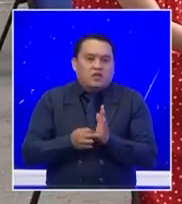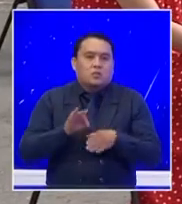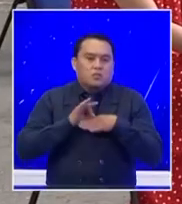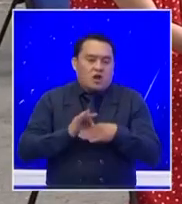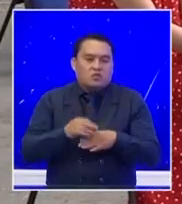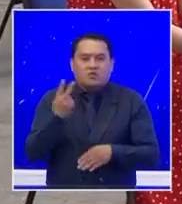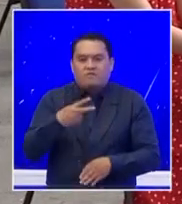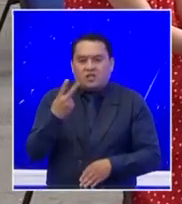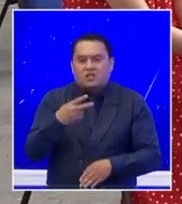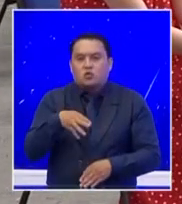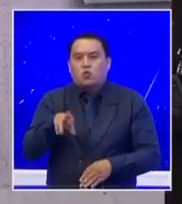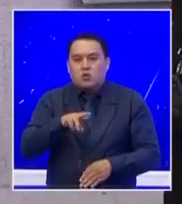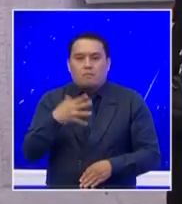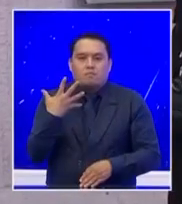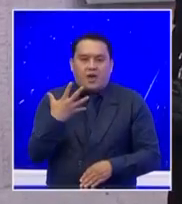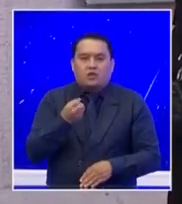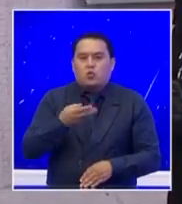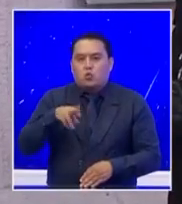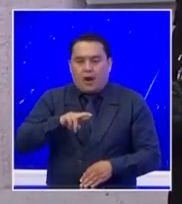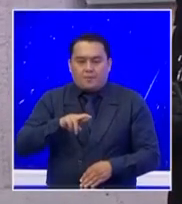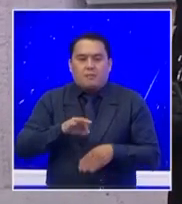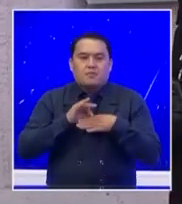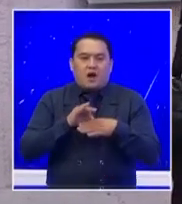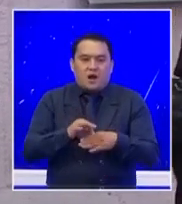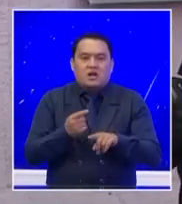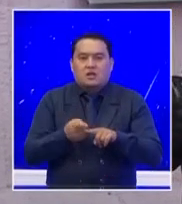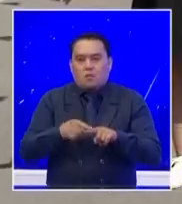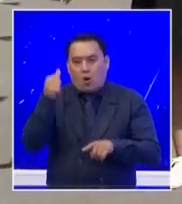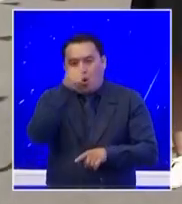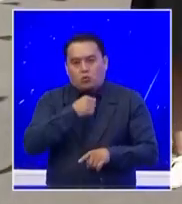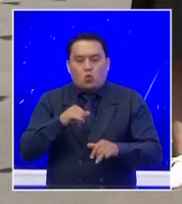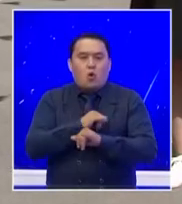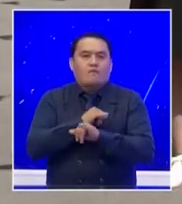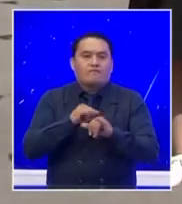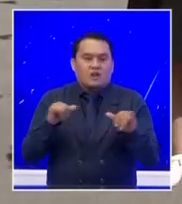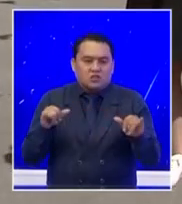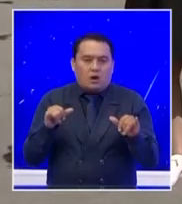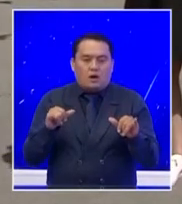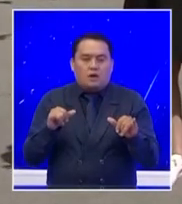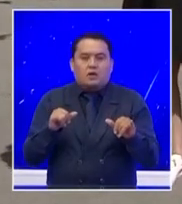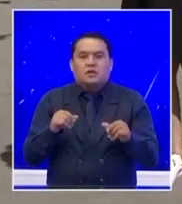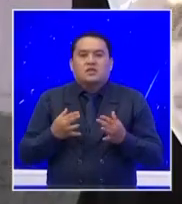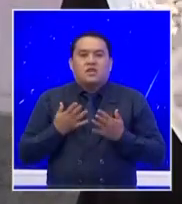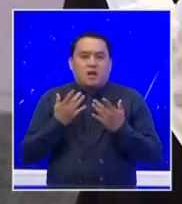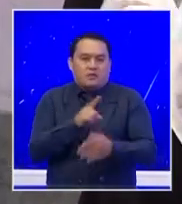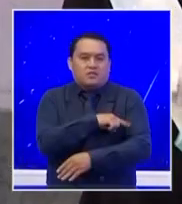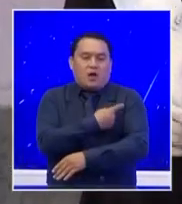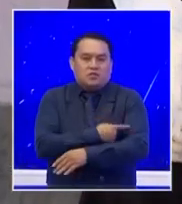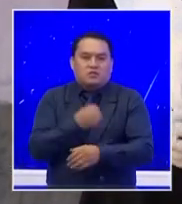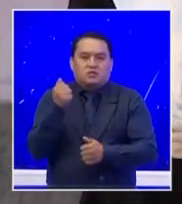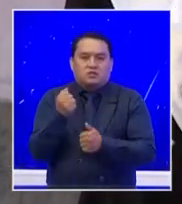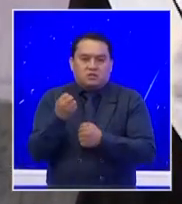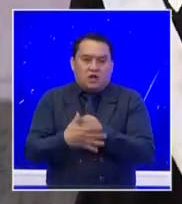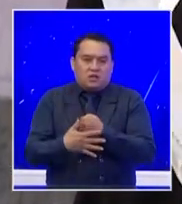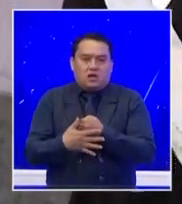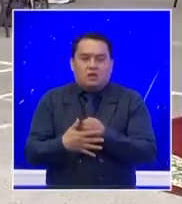пройдет с 20 июня по 5 июля. Срок проведения в нынешнем году значительно увеличен, поскольку по санитарным требованиям загруженность центров